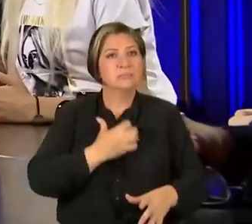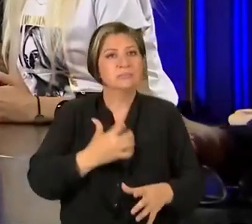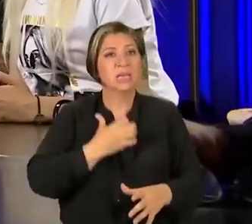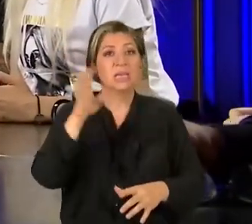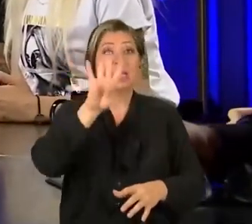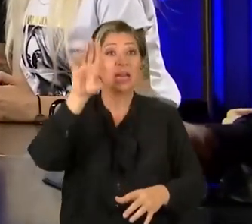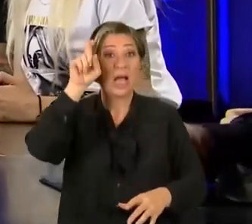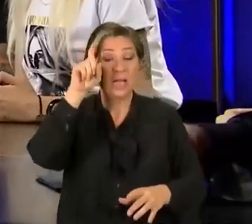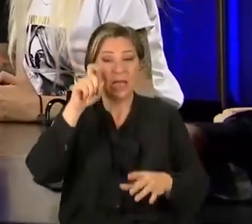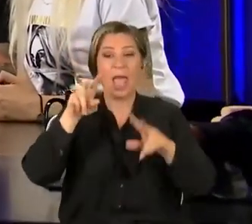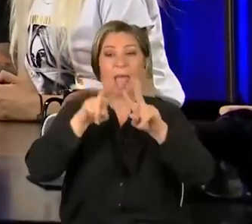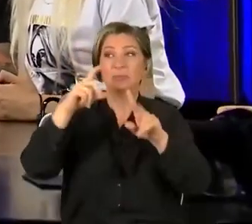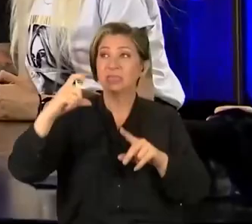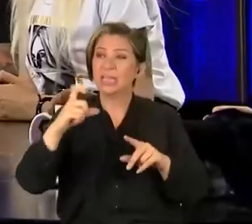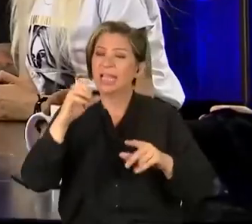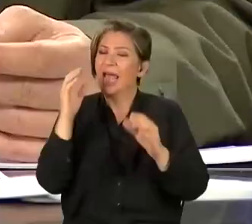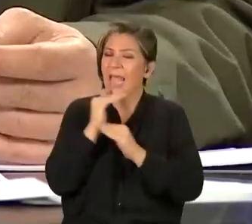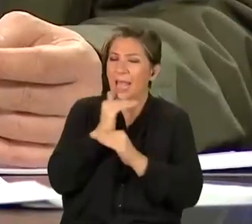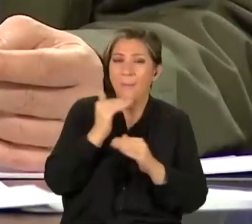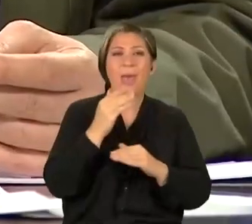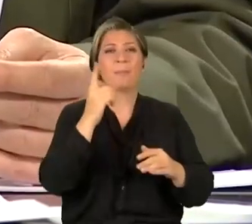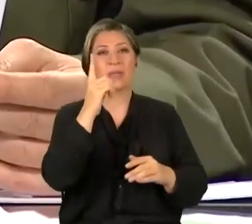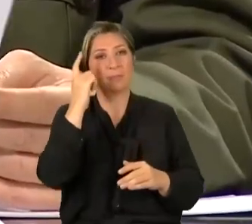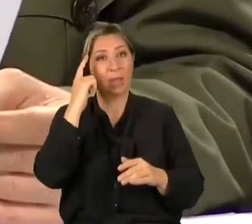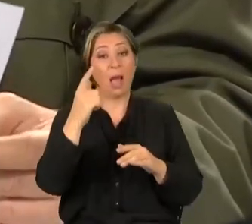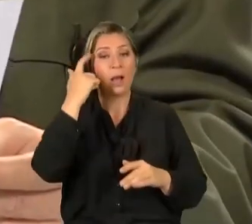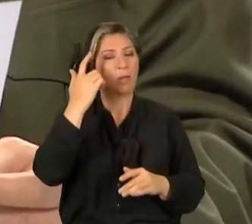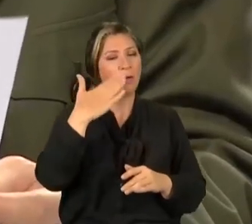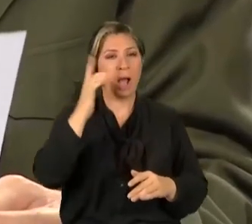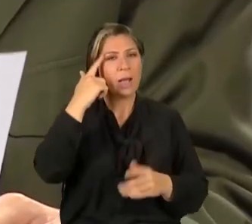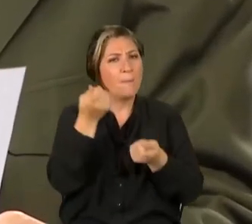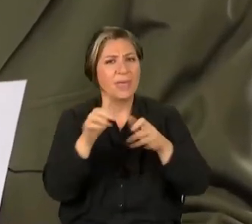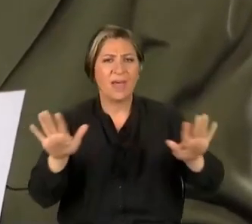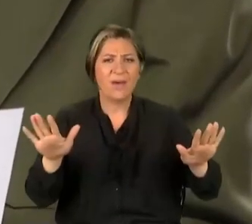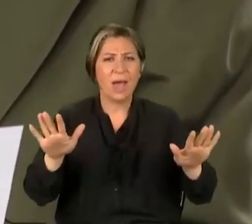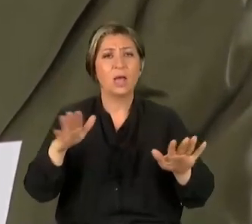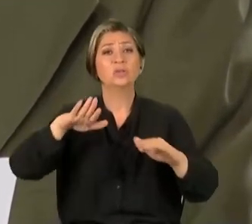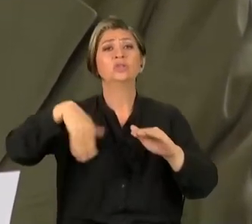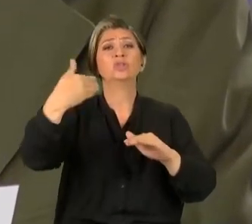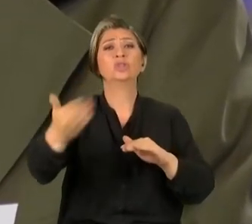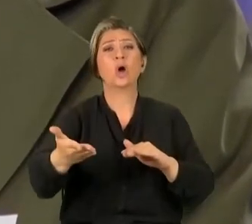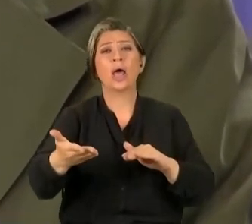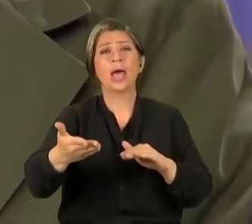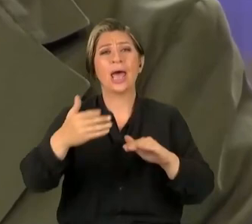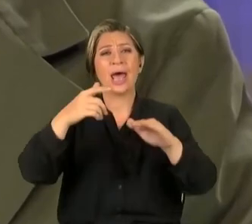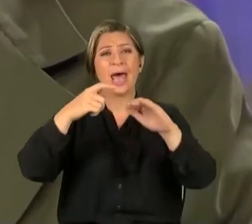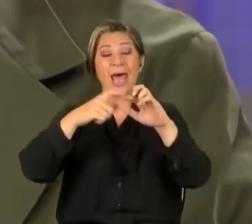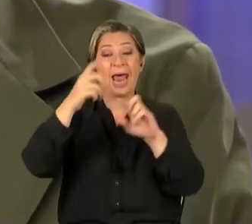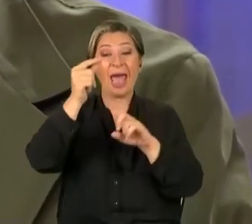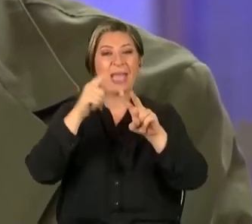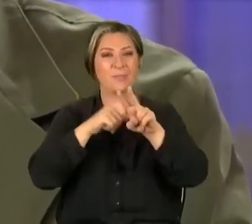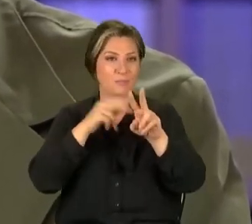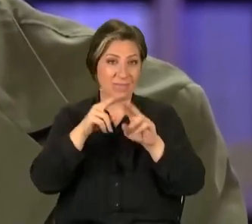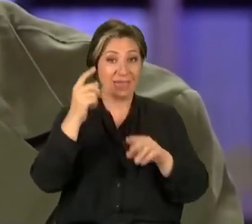40 akıllı MC'yi kekeme bil fiil. Aklın yok, akıl beleş, sonraki rimin...